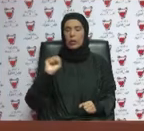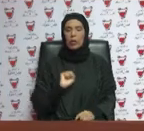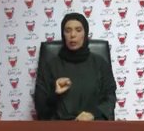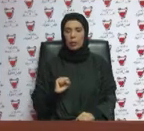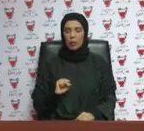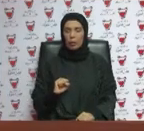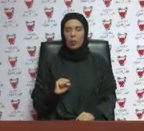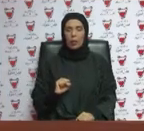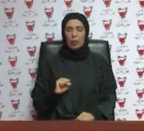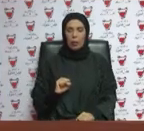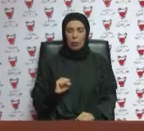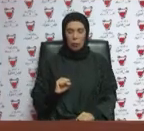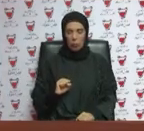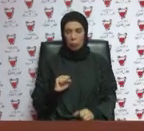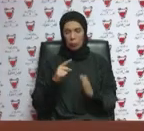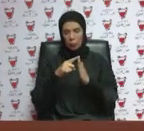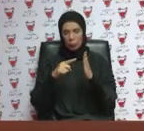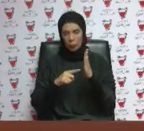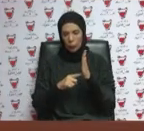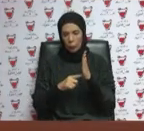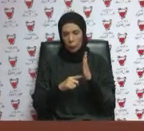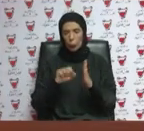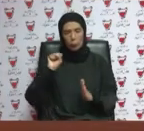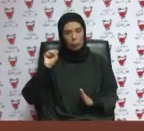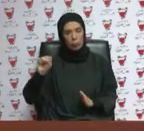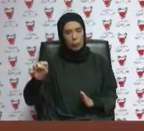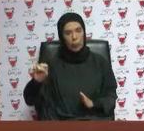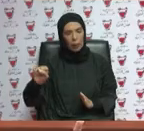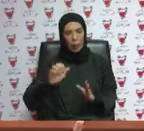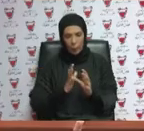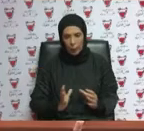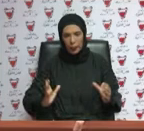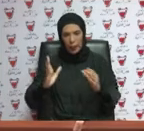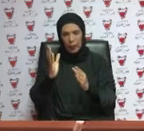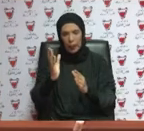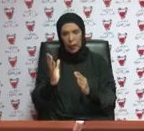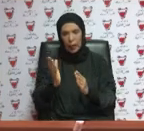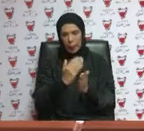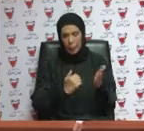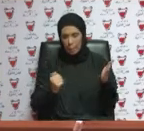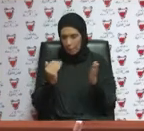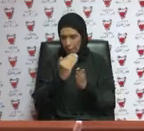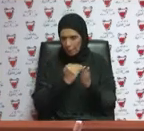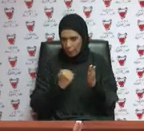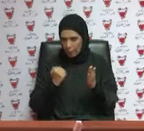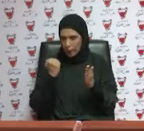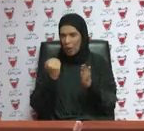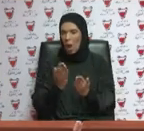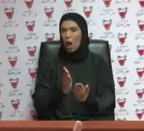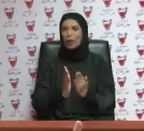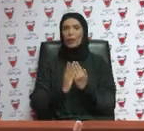وهذا القانون الاستثنائي جاء ضمن حزمة اقتصادية تحصن المواطن